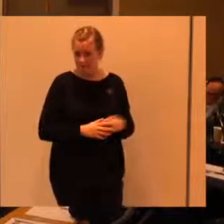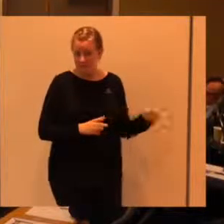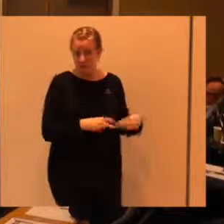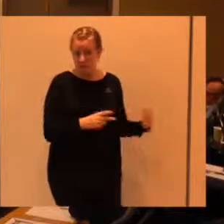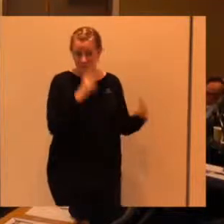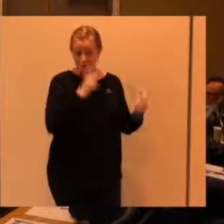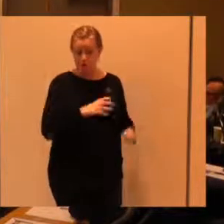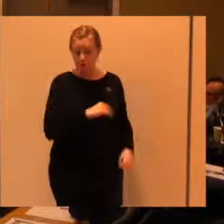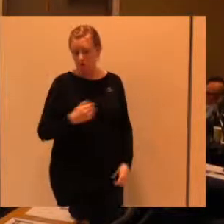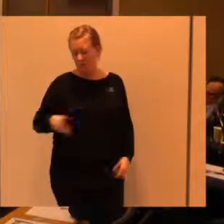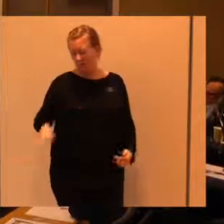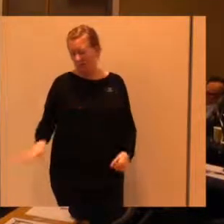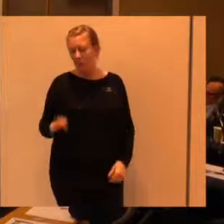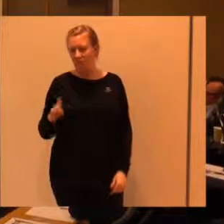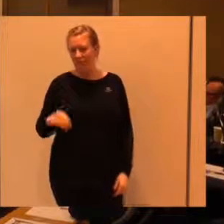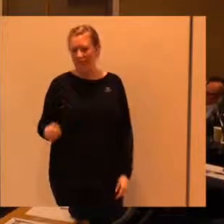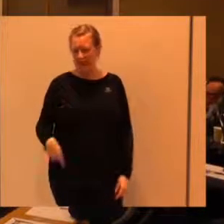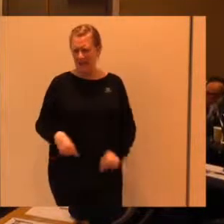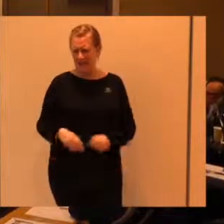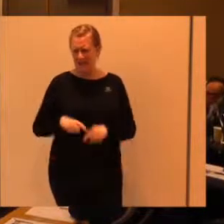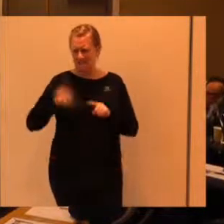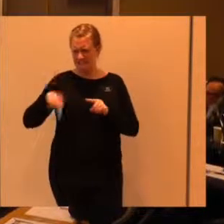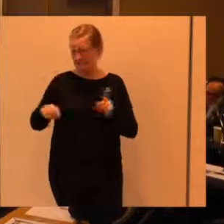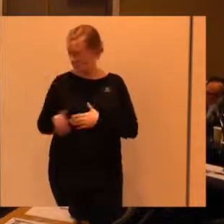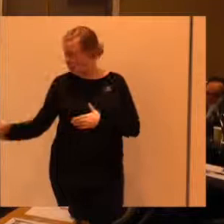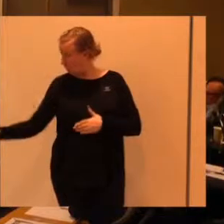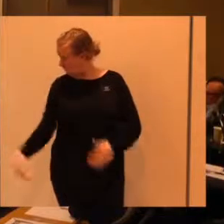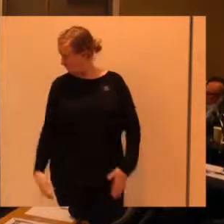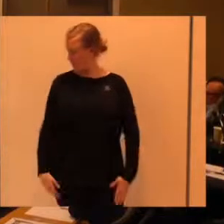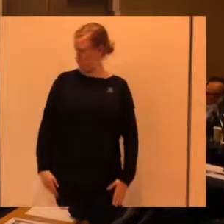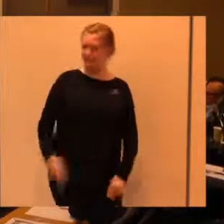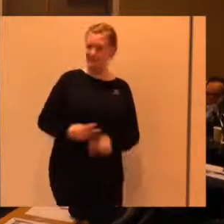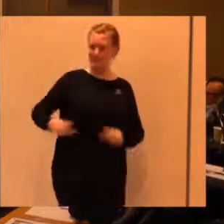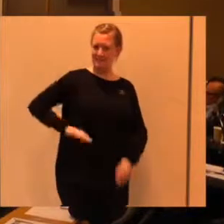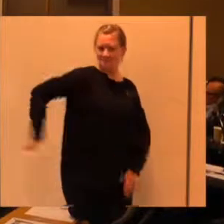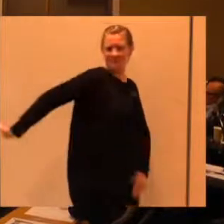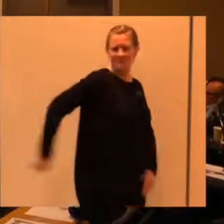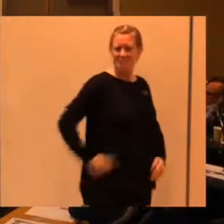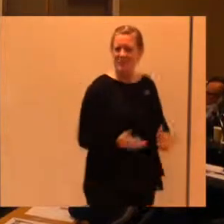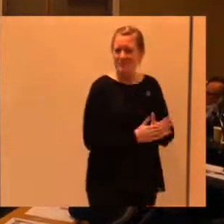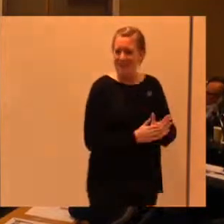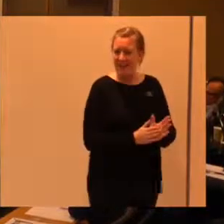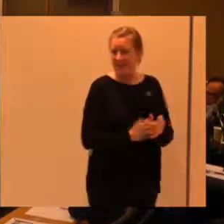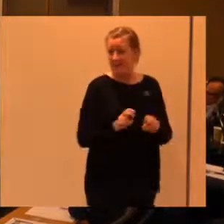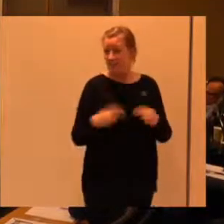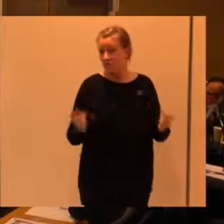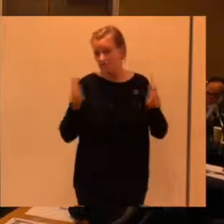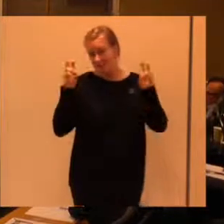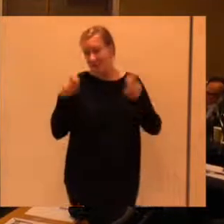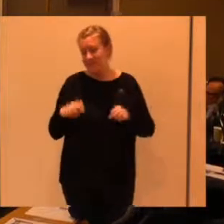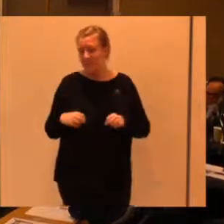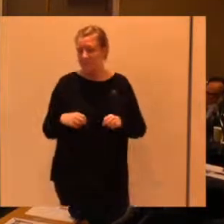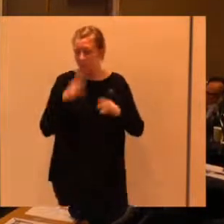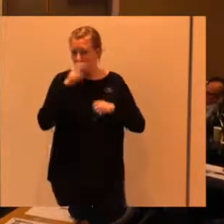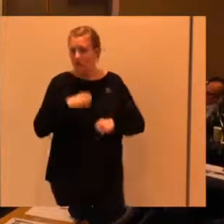nästan tagit bort Frida som en sån här statistisk outlier. Hon var så extrem så vi hade inte ens tagit med henne, hade vi nog tänkt. Hon är så